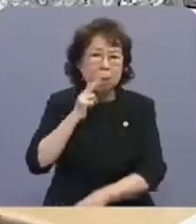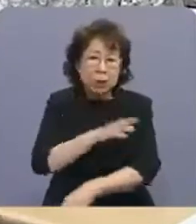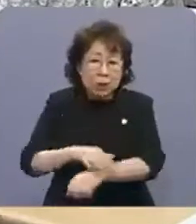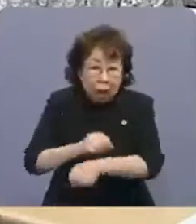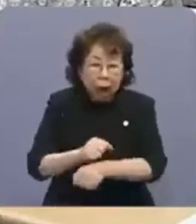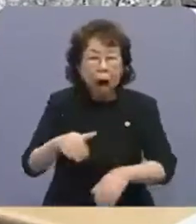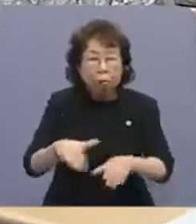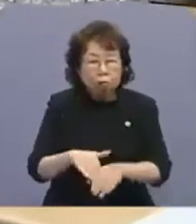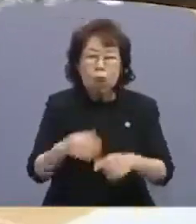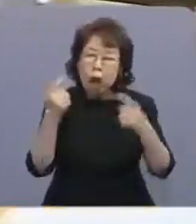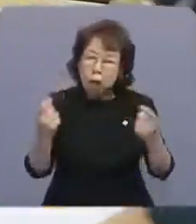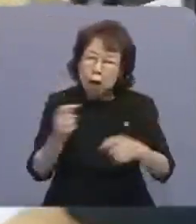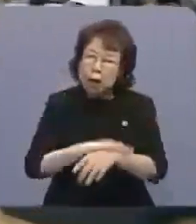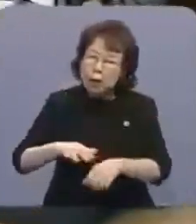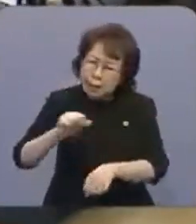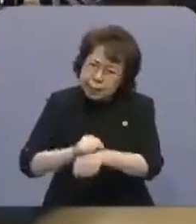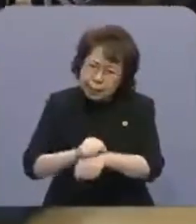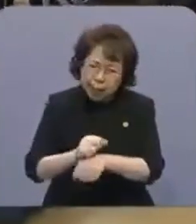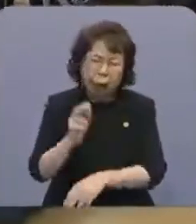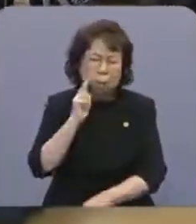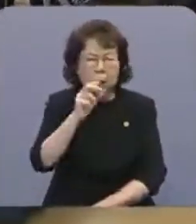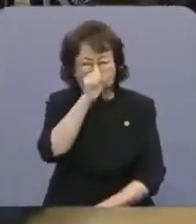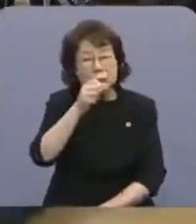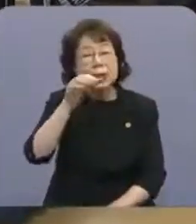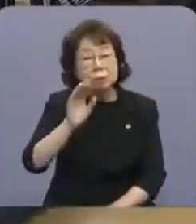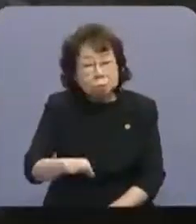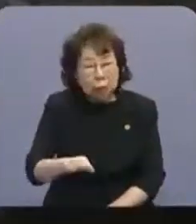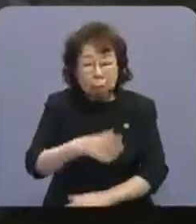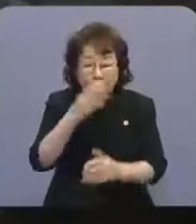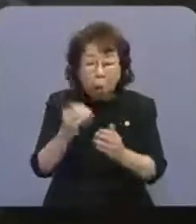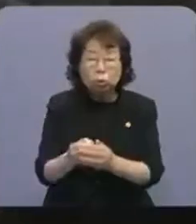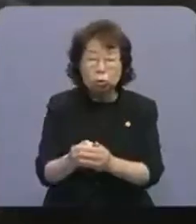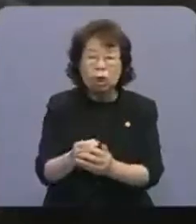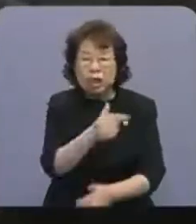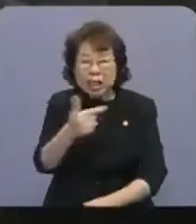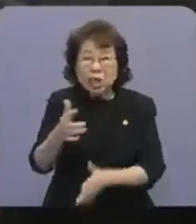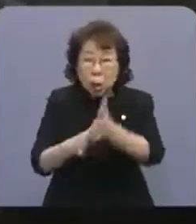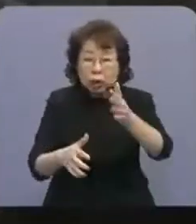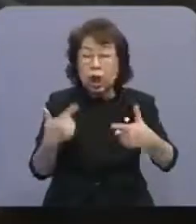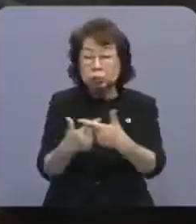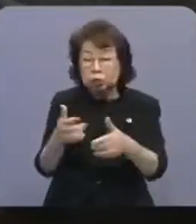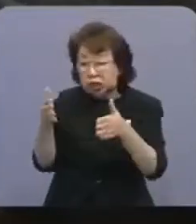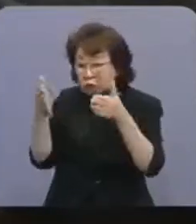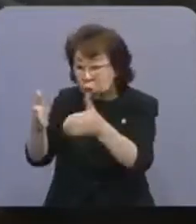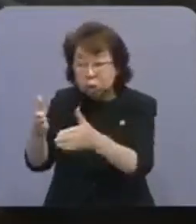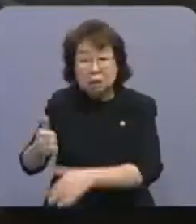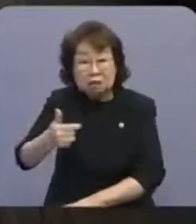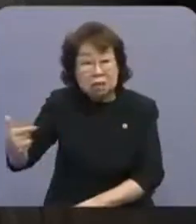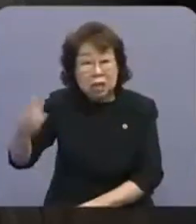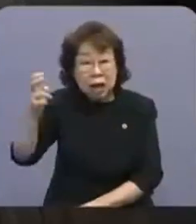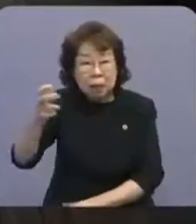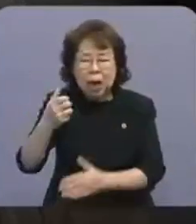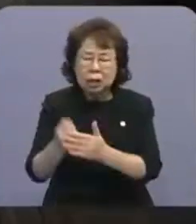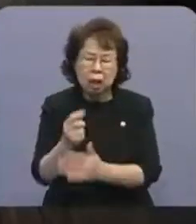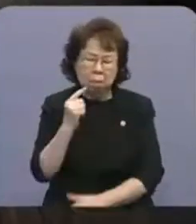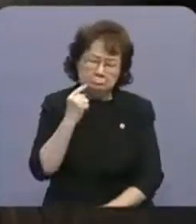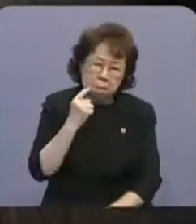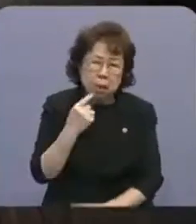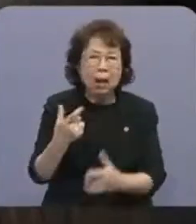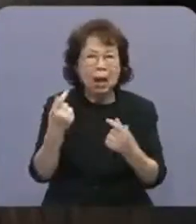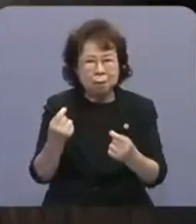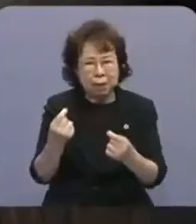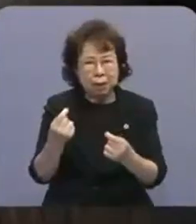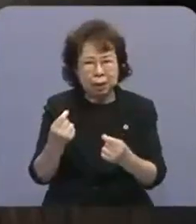문화, 관광 측면에서 긍정적 효과가 기대되지만 대도시인 부산으로의 쏠림 현상이 더 심각해질 것이라는